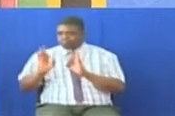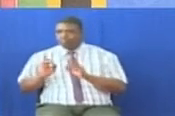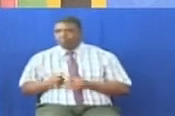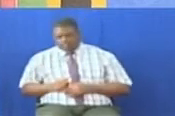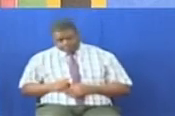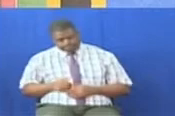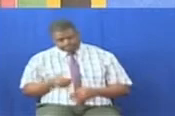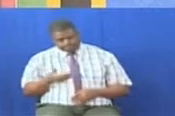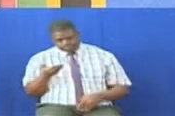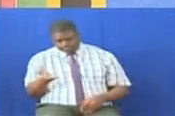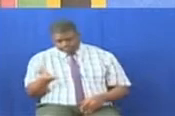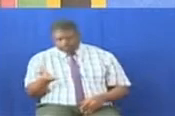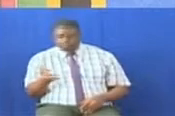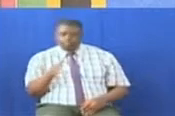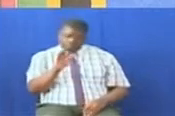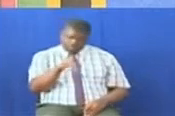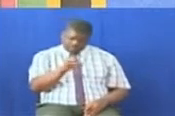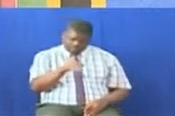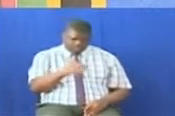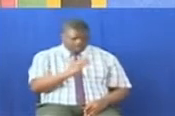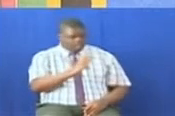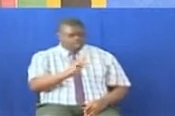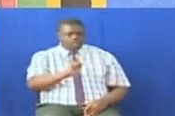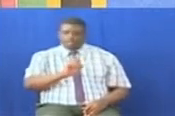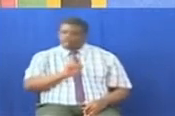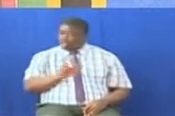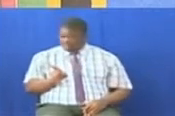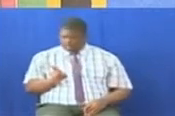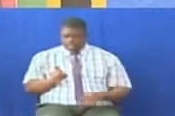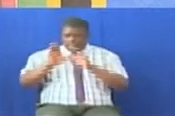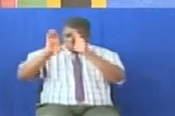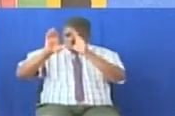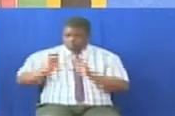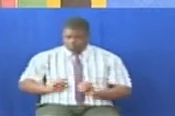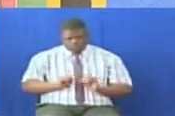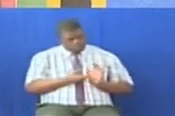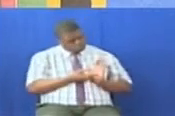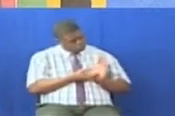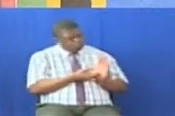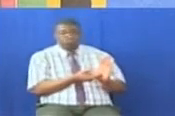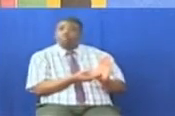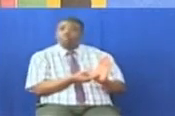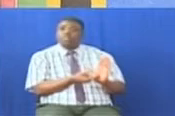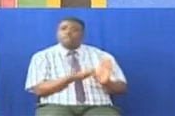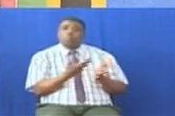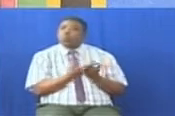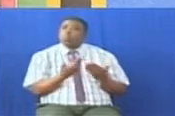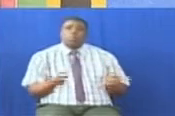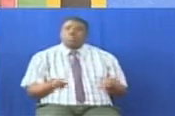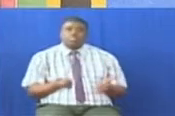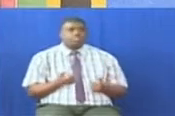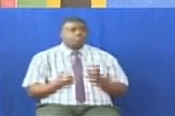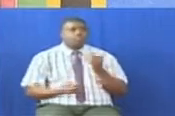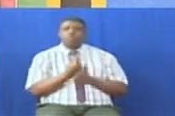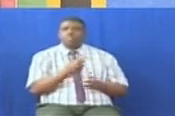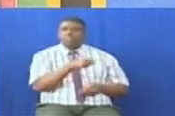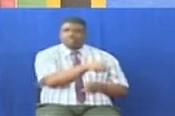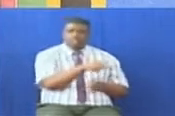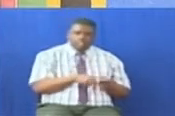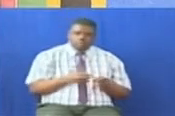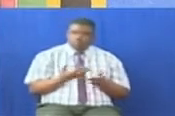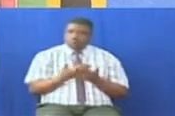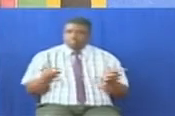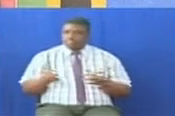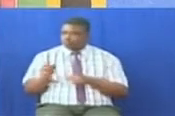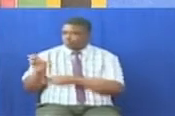CAG ameonyesha katika ripoti yake kwamba kwa nini haya yanatokea, kwa nini kunakuwa kuna kasoro nyingi sana kwenye swala zima la manunuzi na